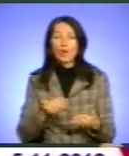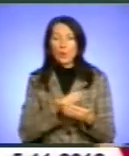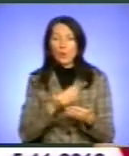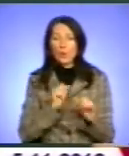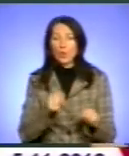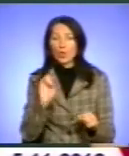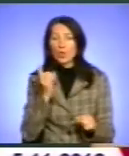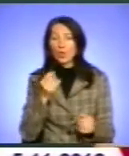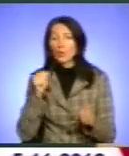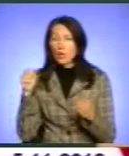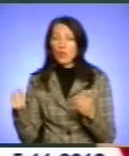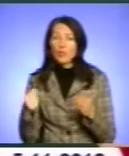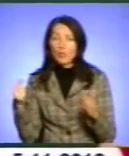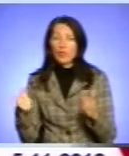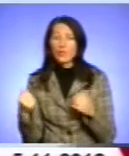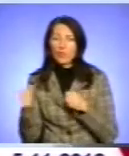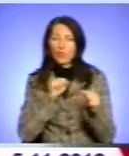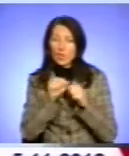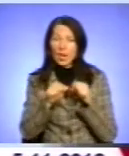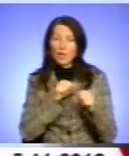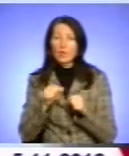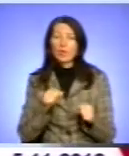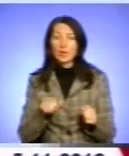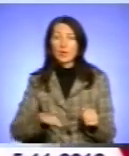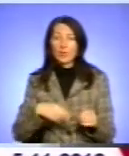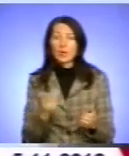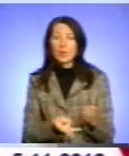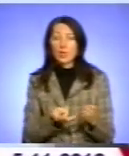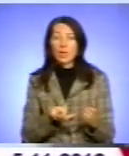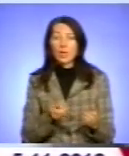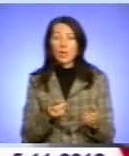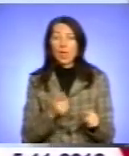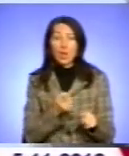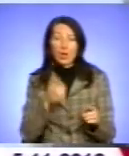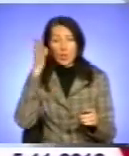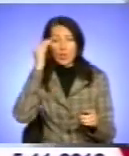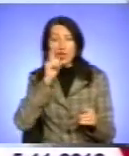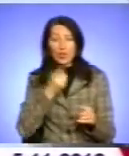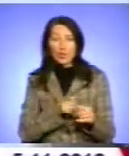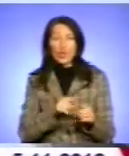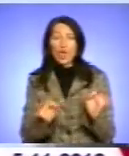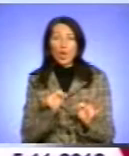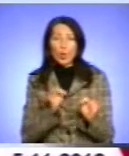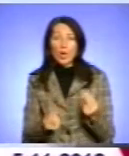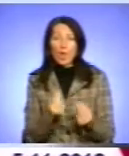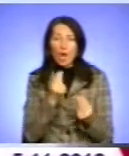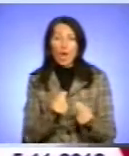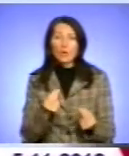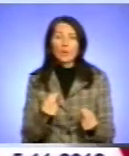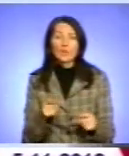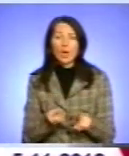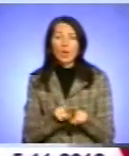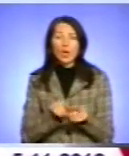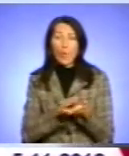підставити, тому що вони це розуміють, що це так нормально. Вони так само граються, використовуючи, вживаючись в тих